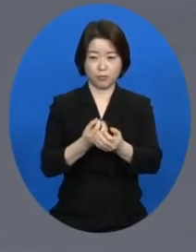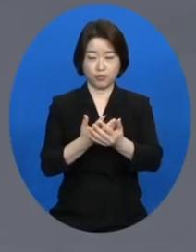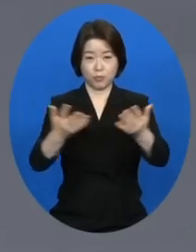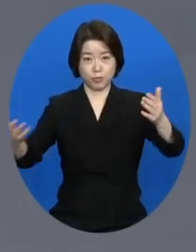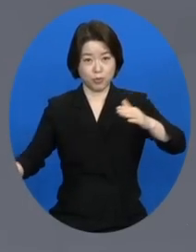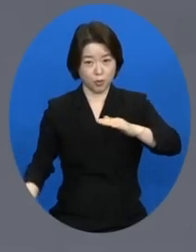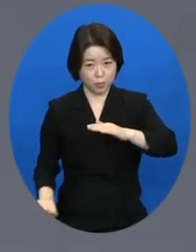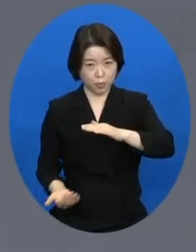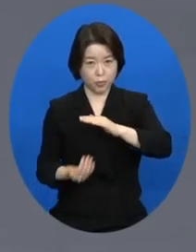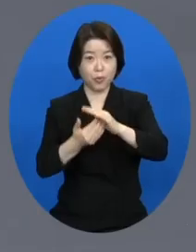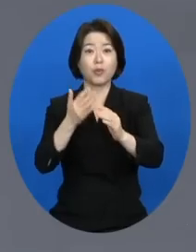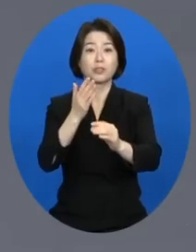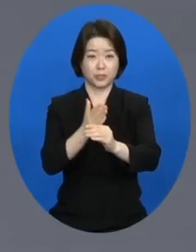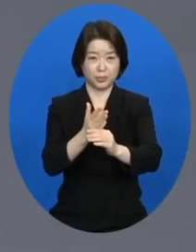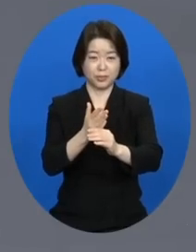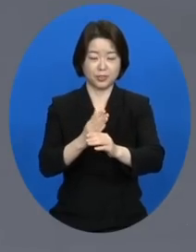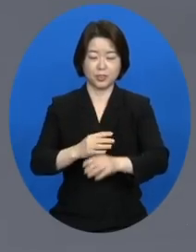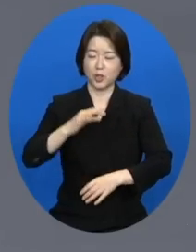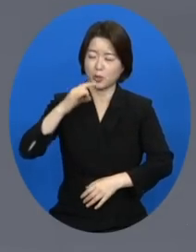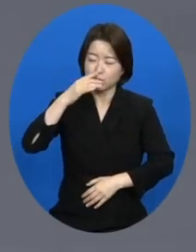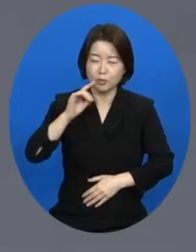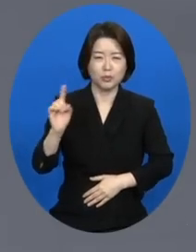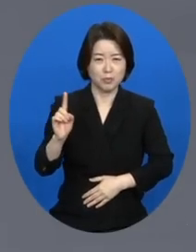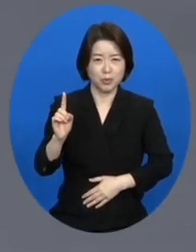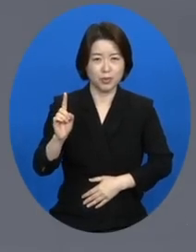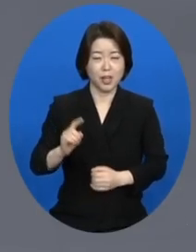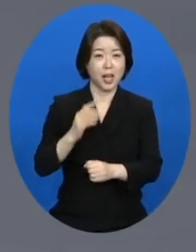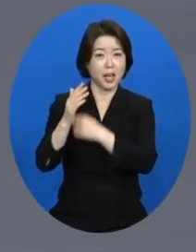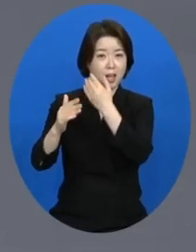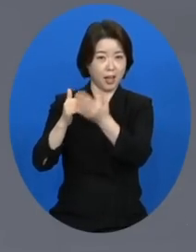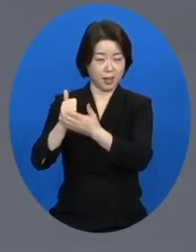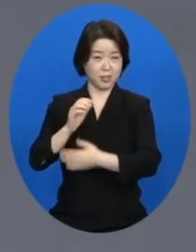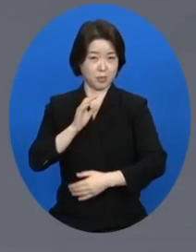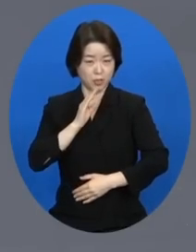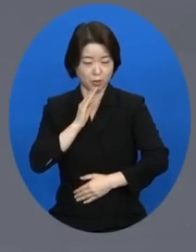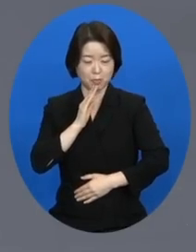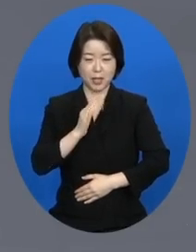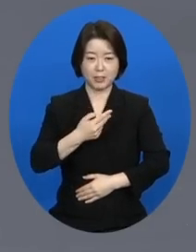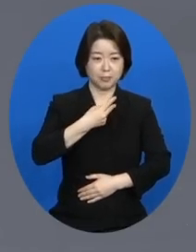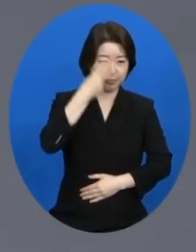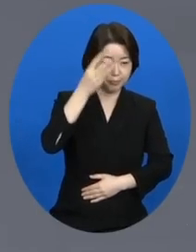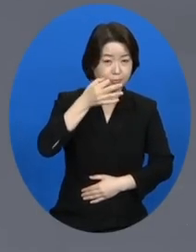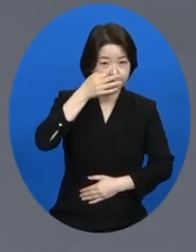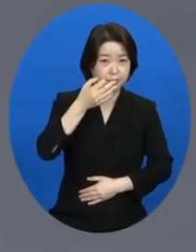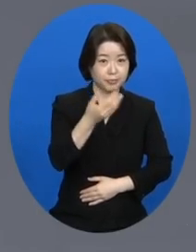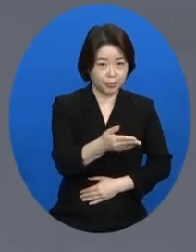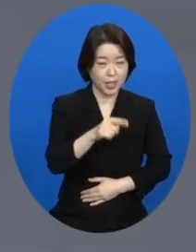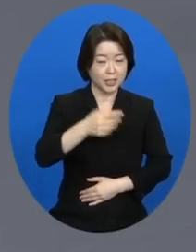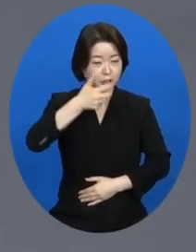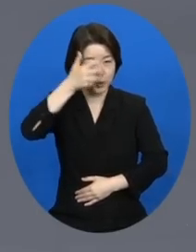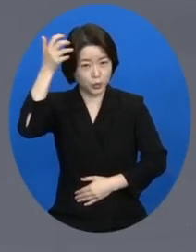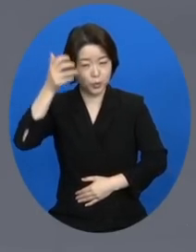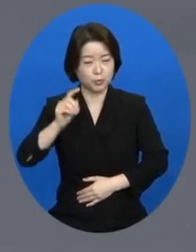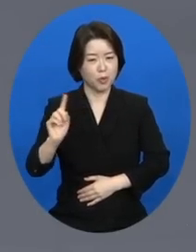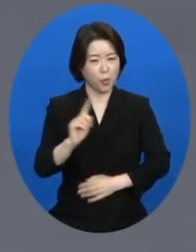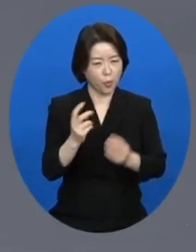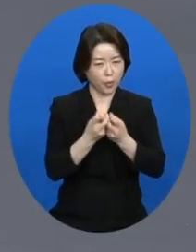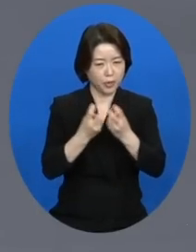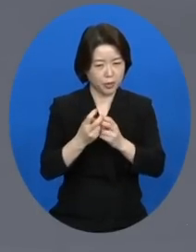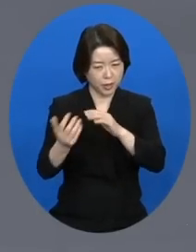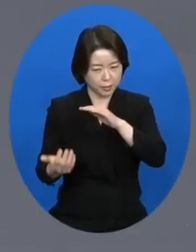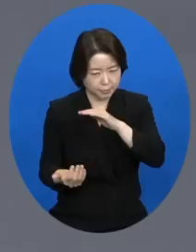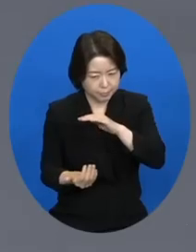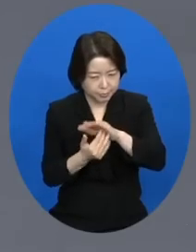펼쳐지고 있었습니다. 궁금한 것은 과연 하나님이 이 요셉에게 보여주신 그 꿈을 어떻게 이루어